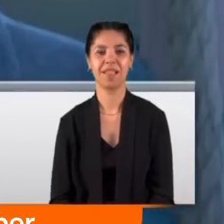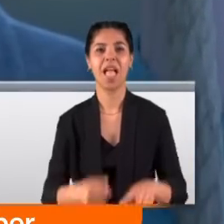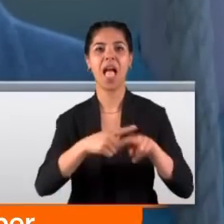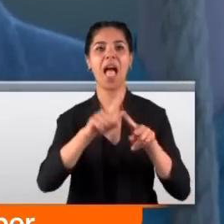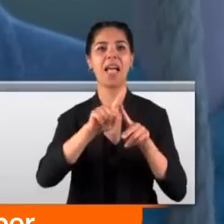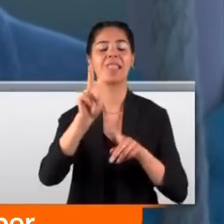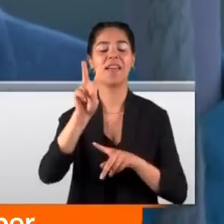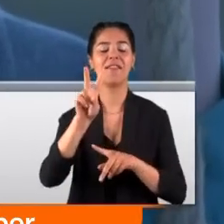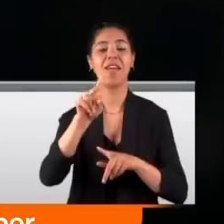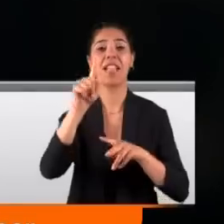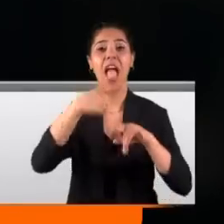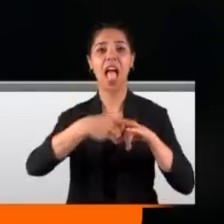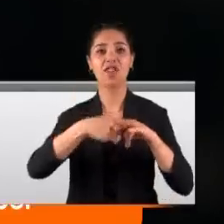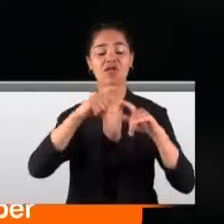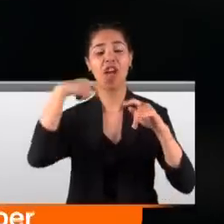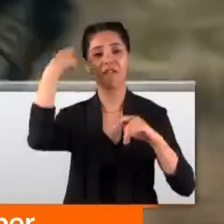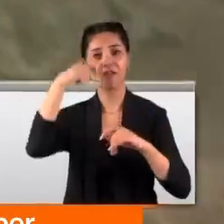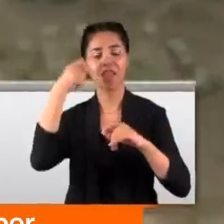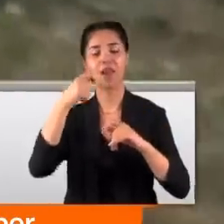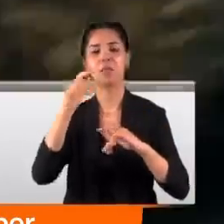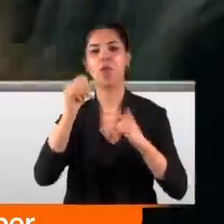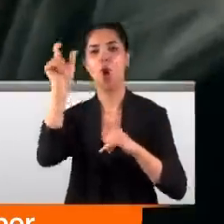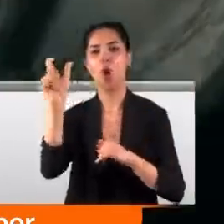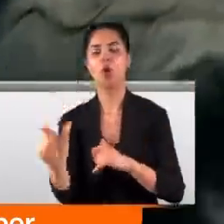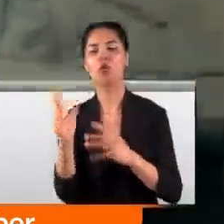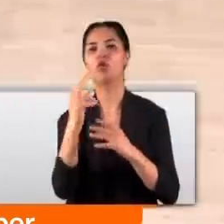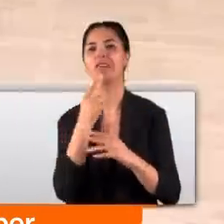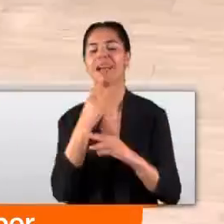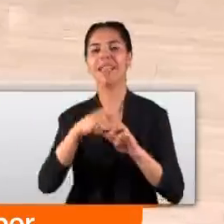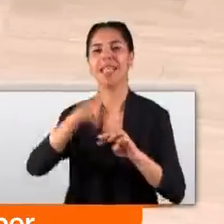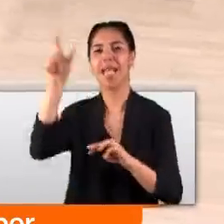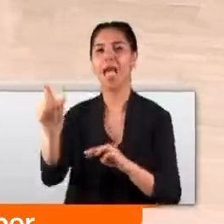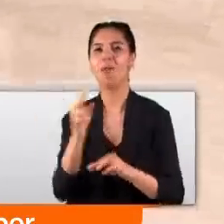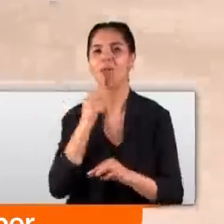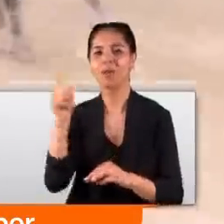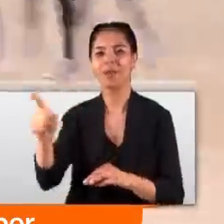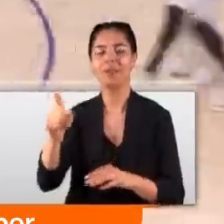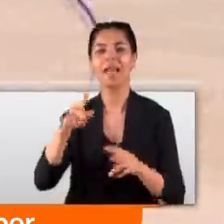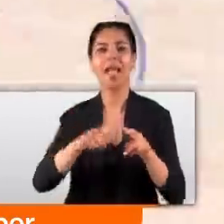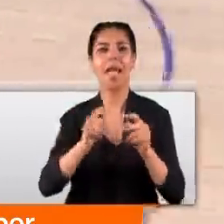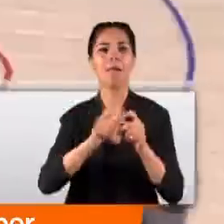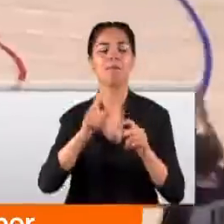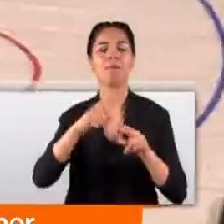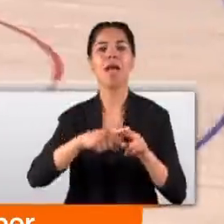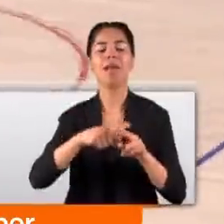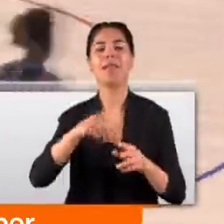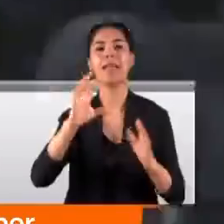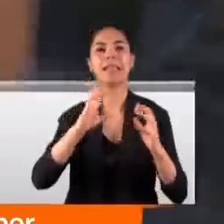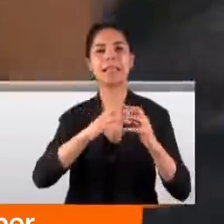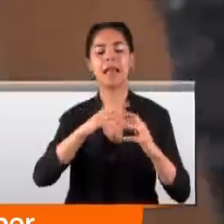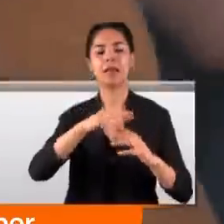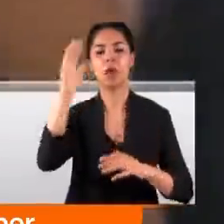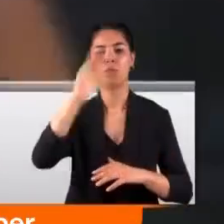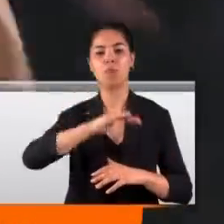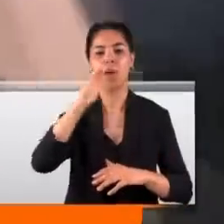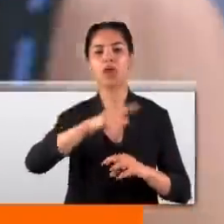ATV'de yayınlanan Hercai ve Destan dizilerinde üne kavuşan Ebru Şahin, NBA takımlarından Cleveland Cavaliers forması giyen